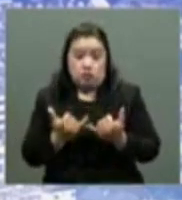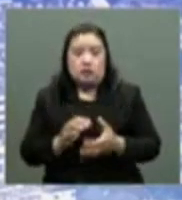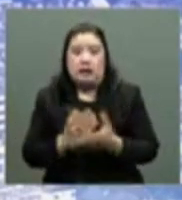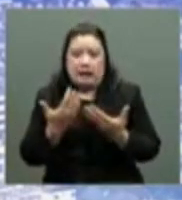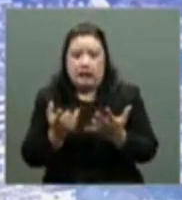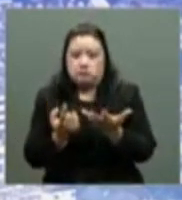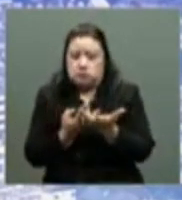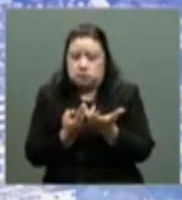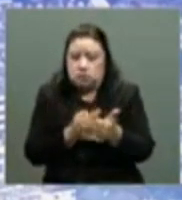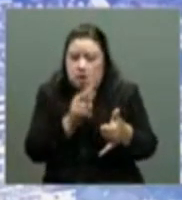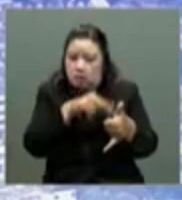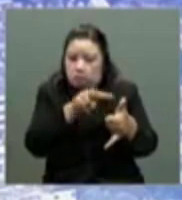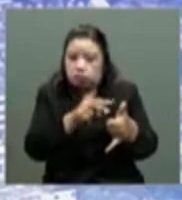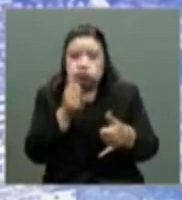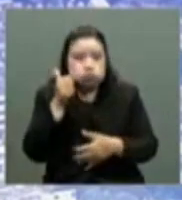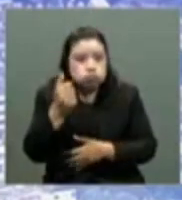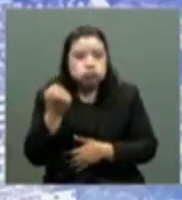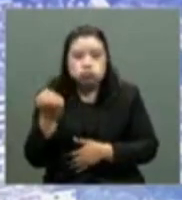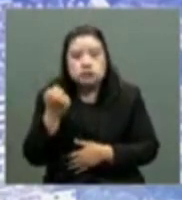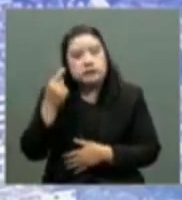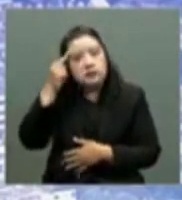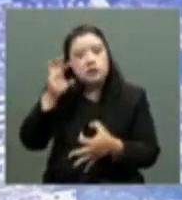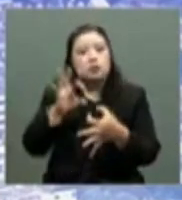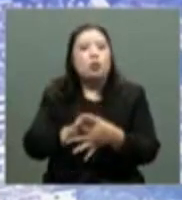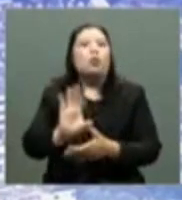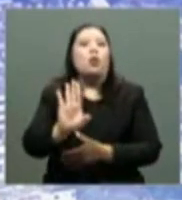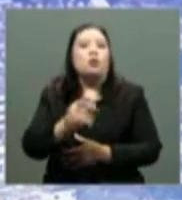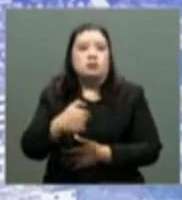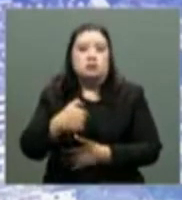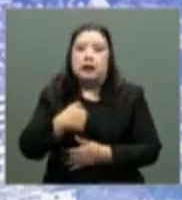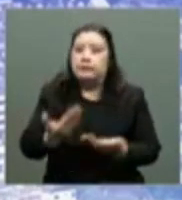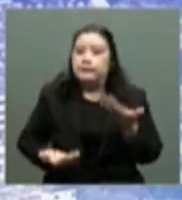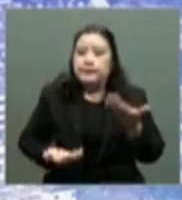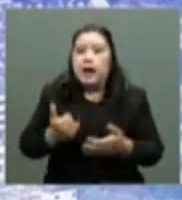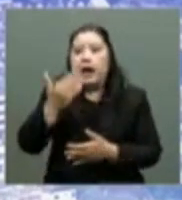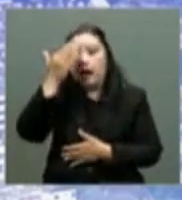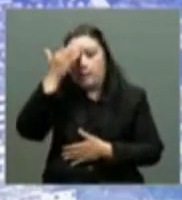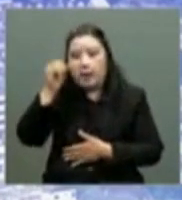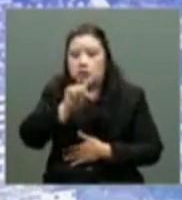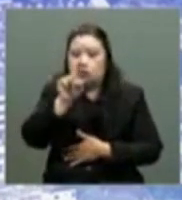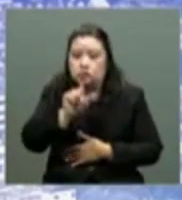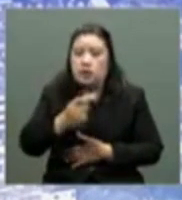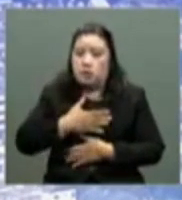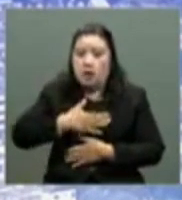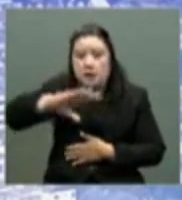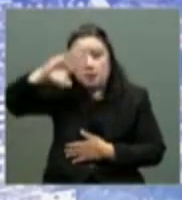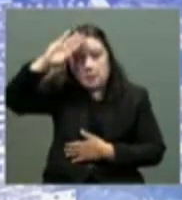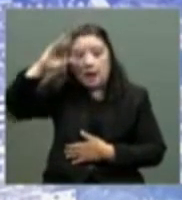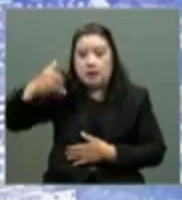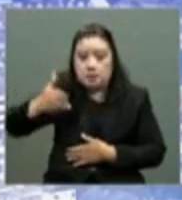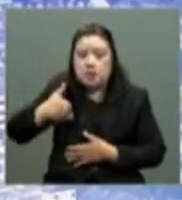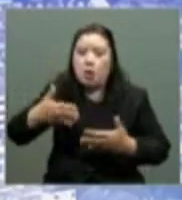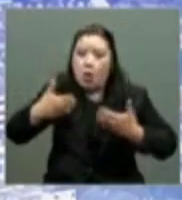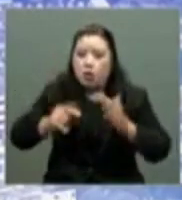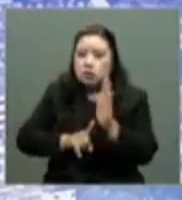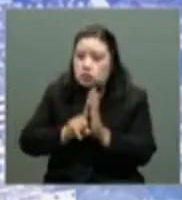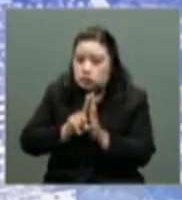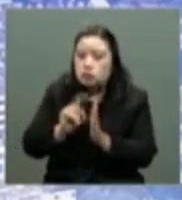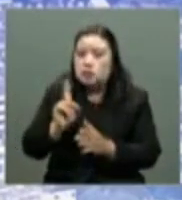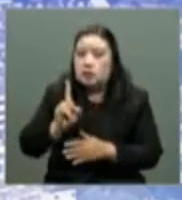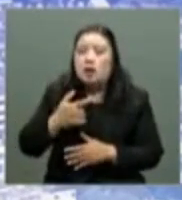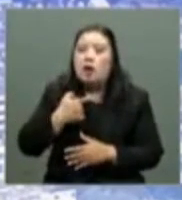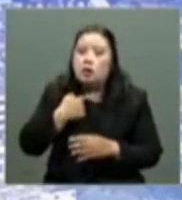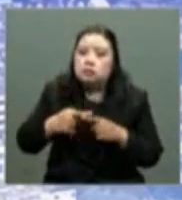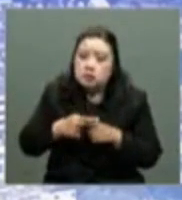ยตรงนี้ท่านไม่ต้องกังวล นะครับเดินเข้ามาสงสัยว่ามีอาการนั้นแล้วก็มีไข้มีอะไรทั้งหลายหรือว่าเค